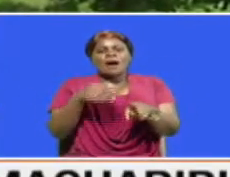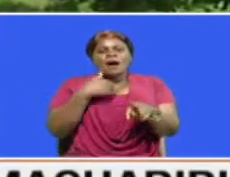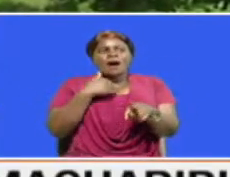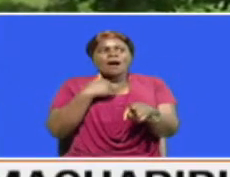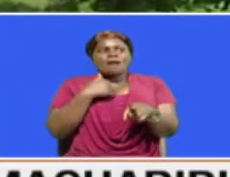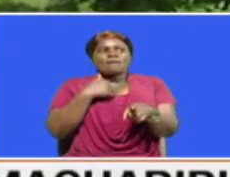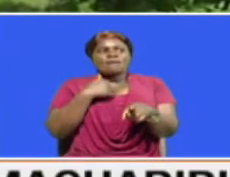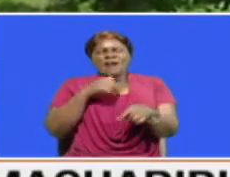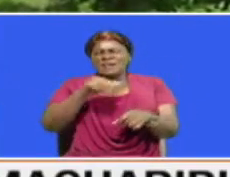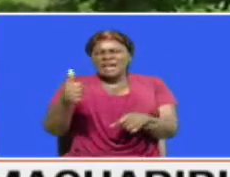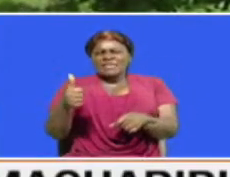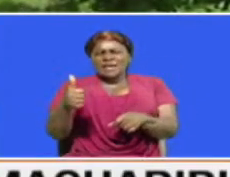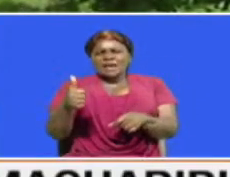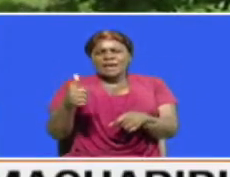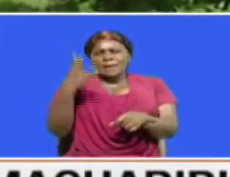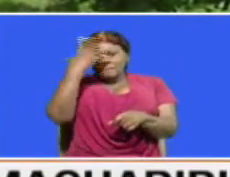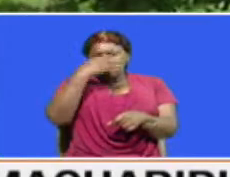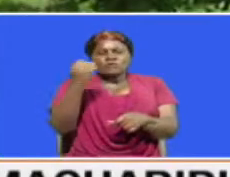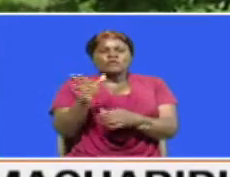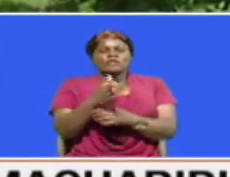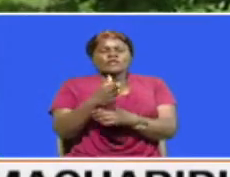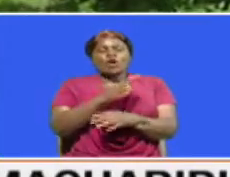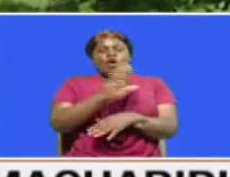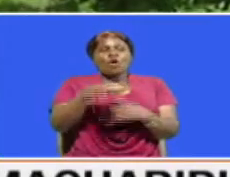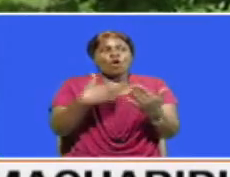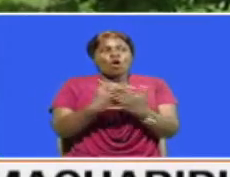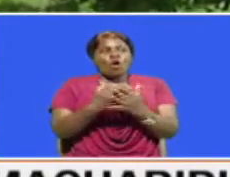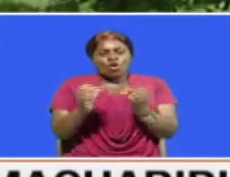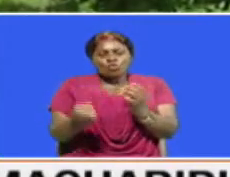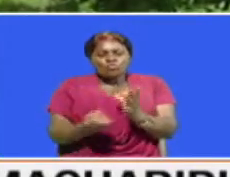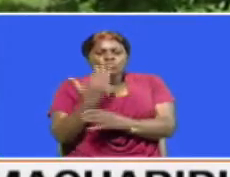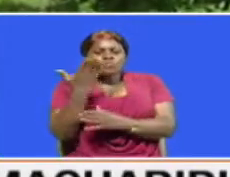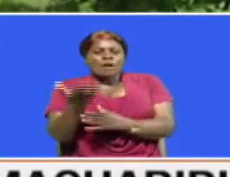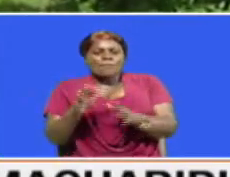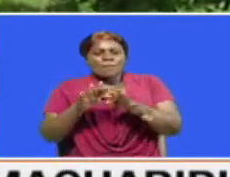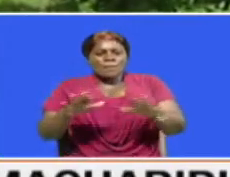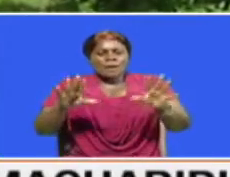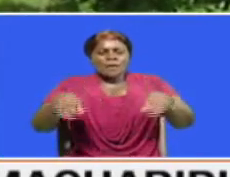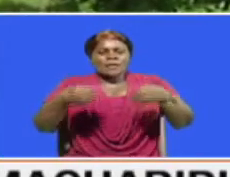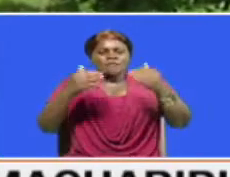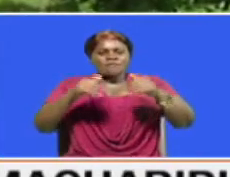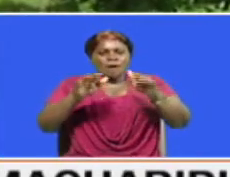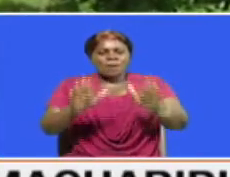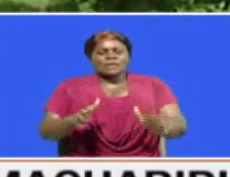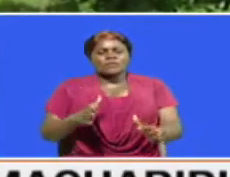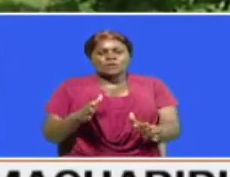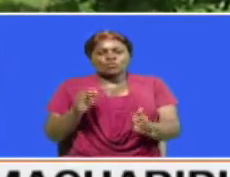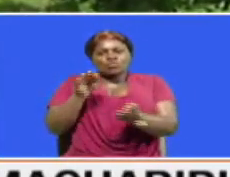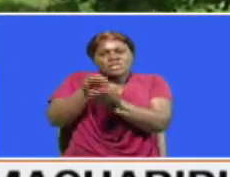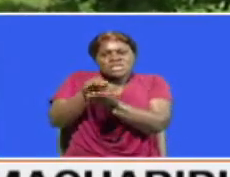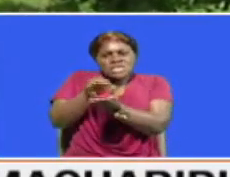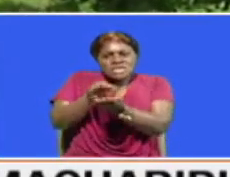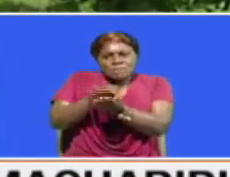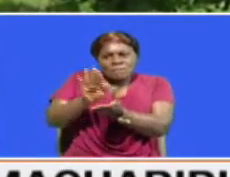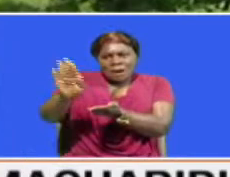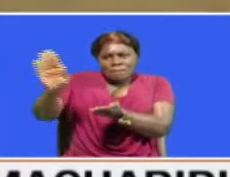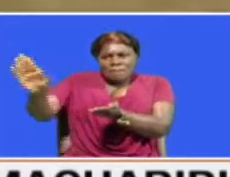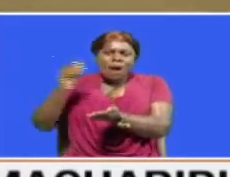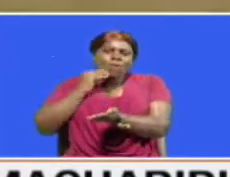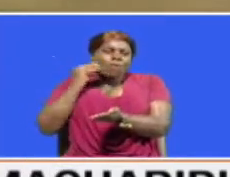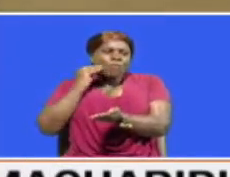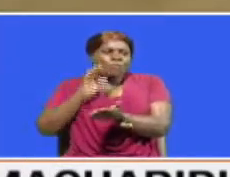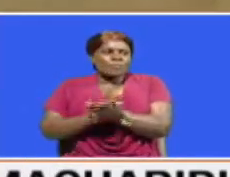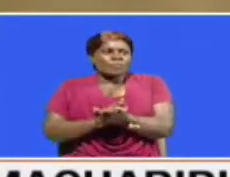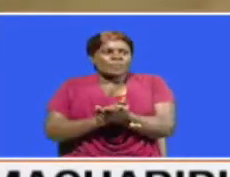za ornamento. So hizo zote huwa tunasalisha katika hii farm na kupeana wakulima wetu waende wafuke katika vitimbwi zao.